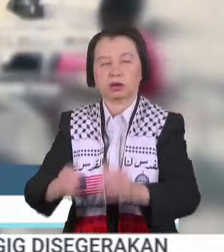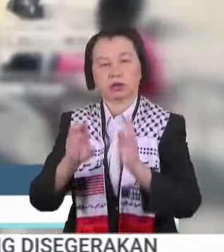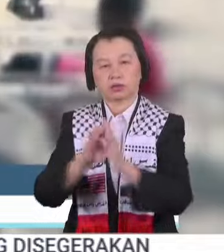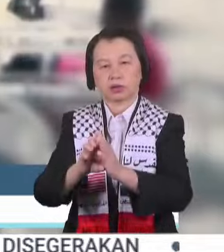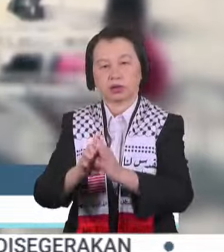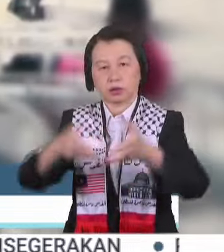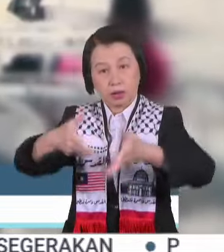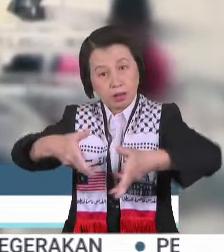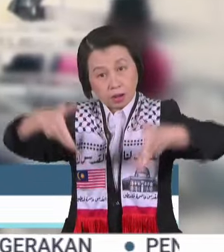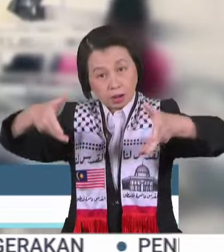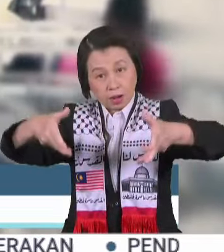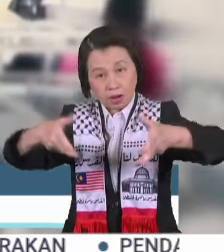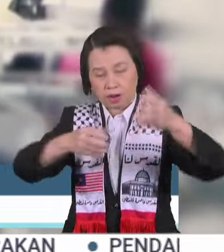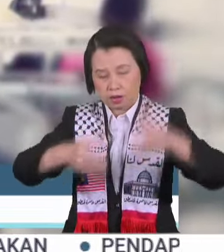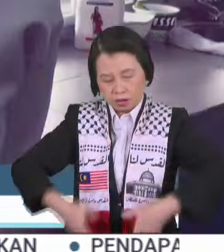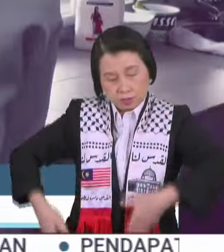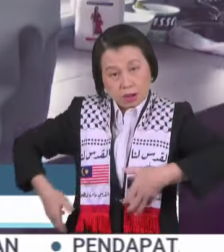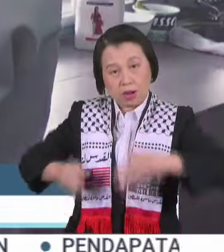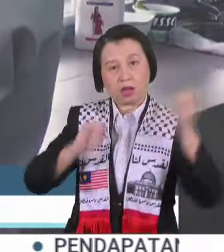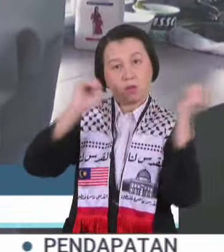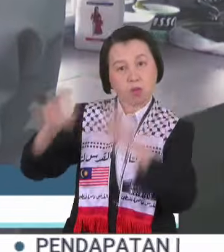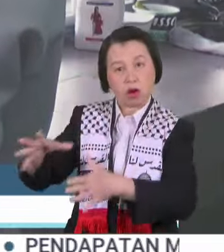seperti lampin pakai buang dan susu.